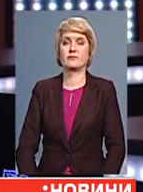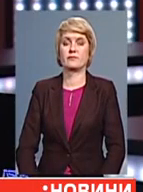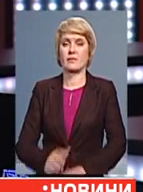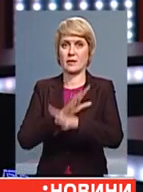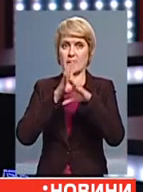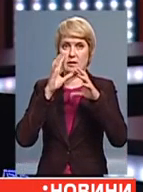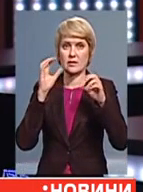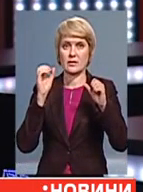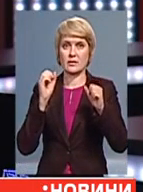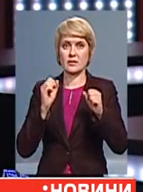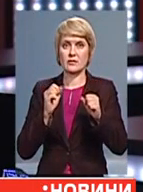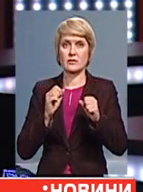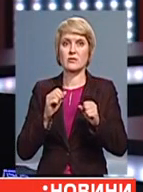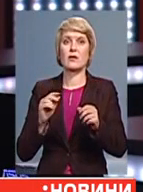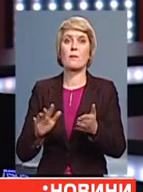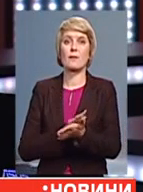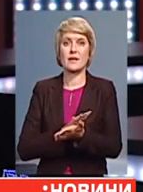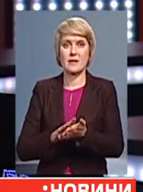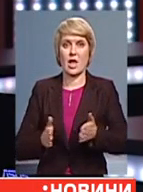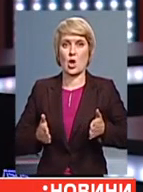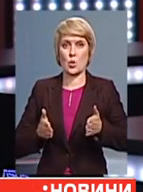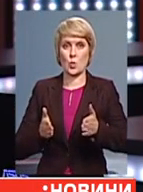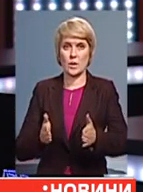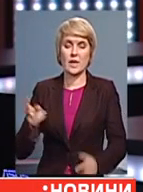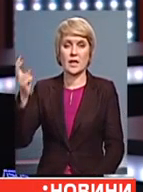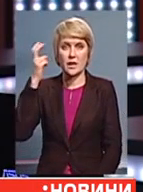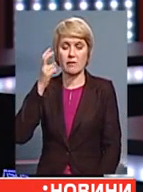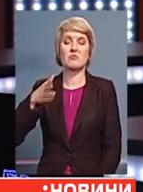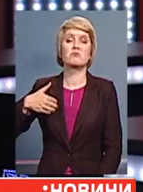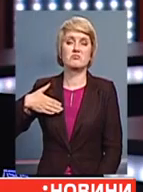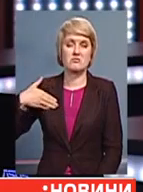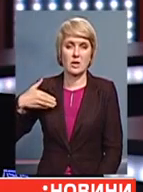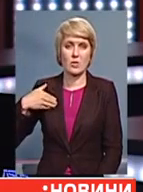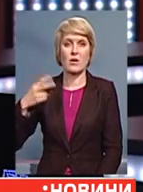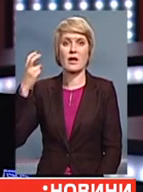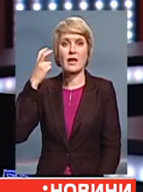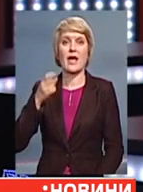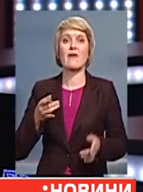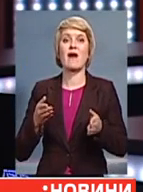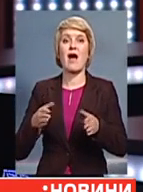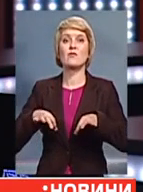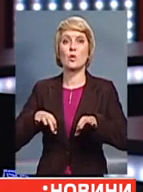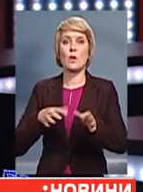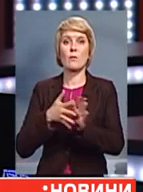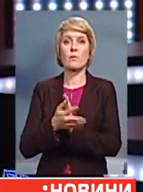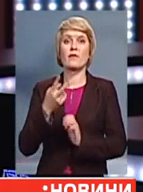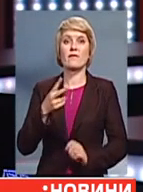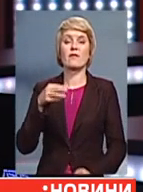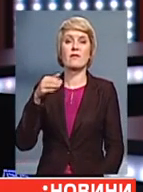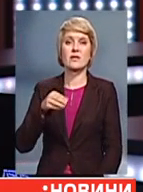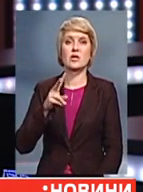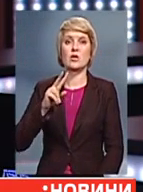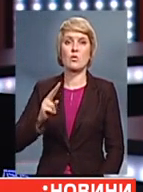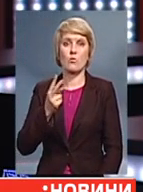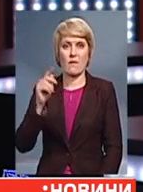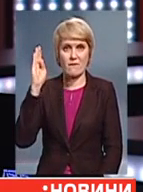Північне миття доріг Києву на користь. Київавтодор витратив на це близько 2000 кубометрів води, а в деяких районах вдалося